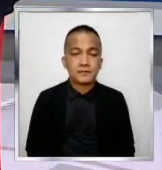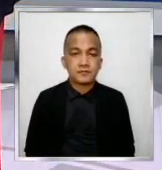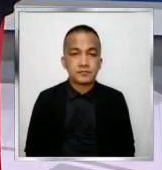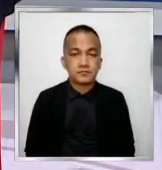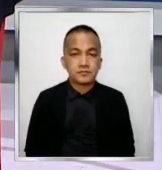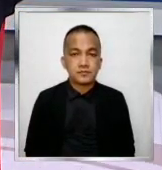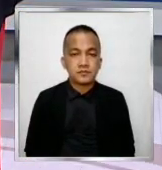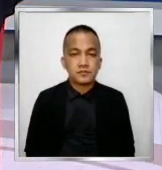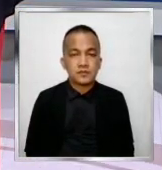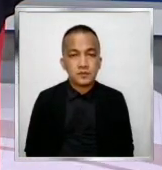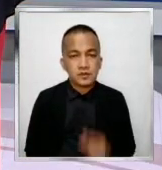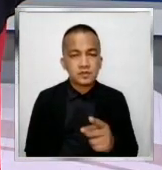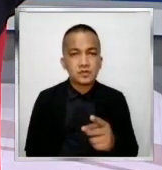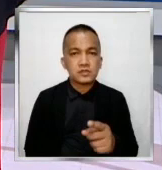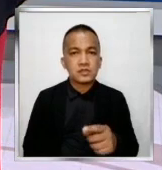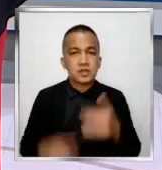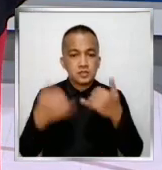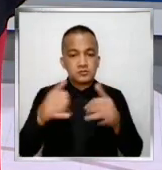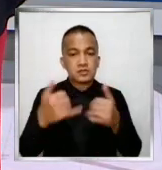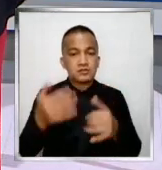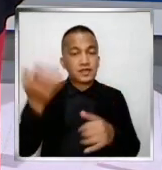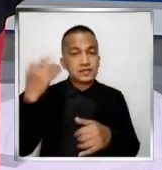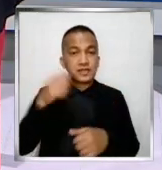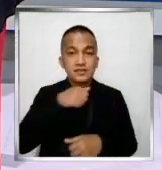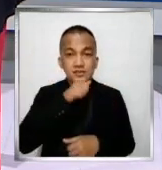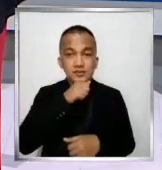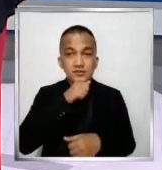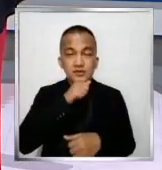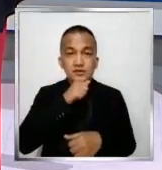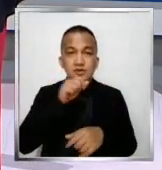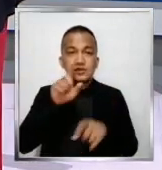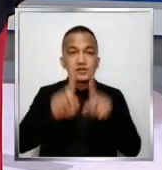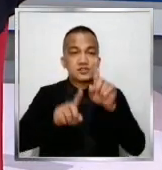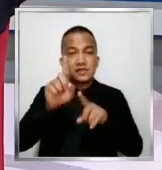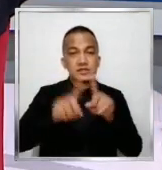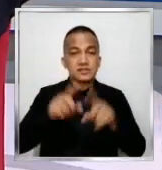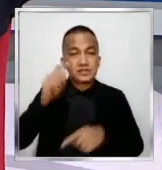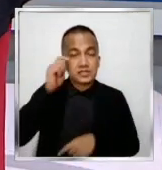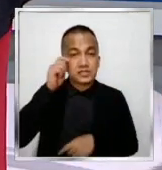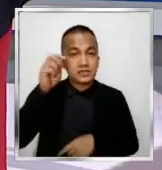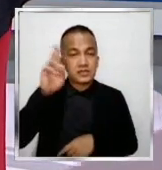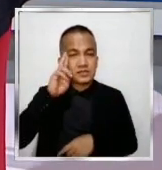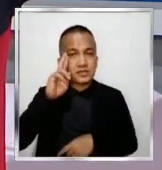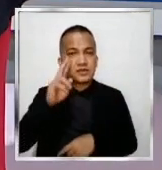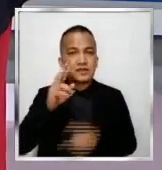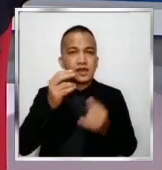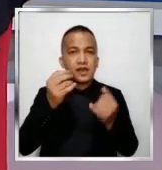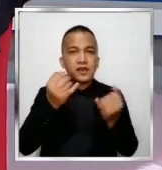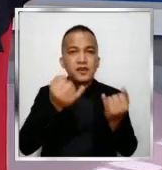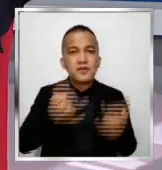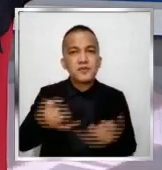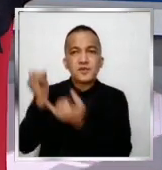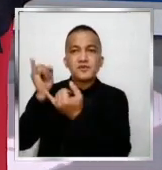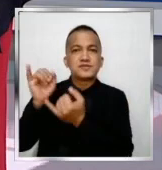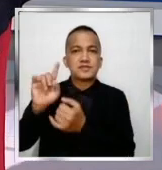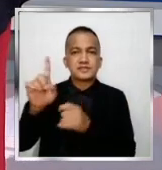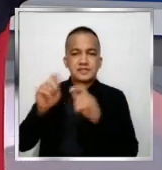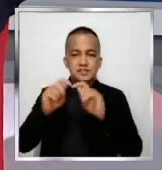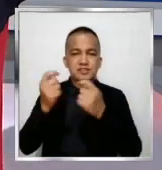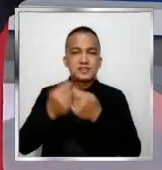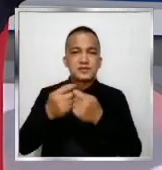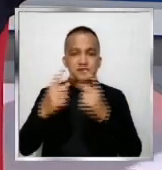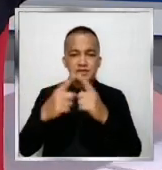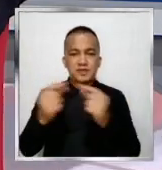Maglalaro ang dating Ateneo Blue Eagle star na si Thirdy Ravena bilang import sa isang koponan sa Japan B